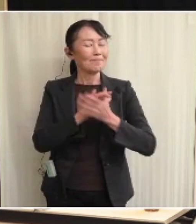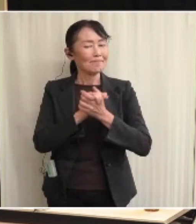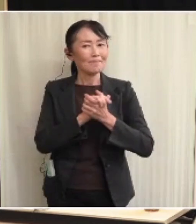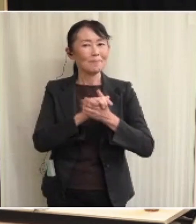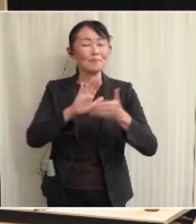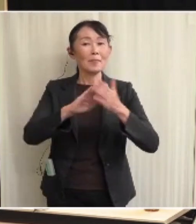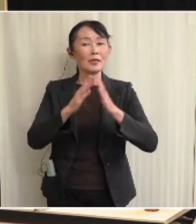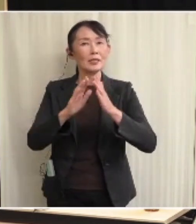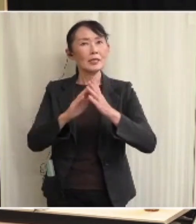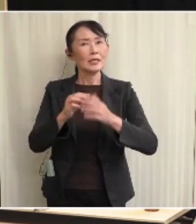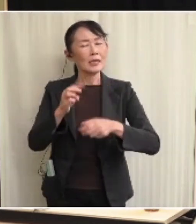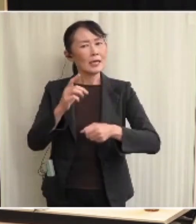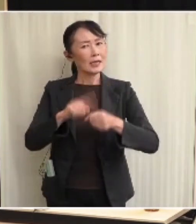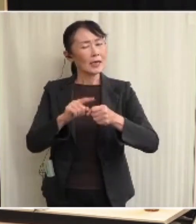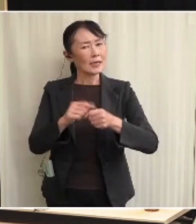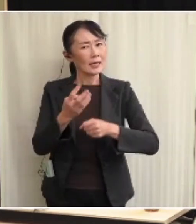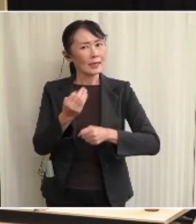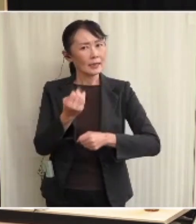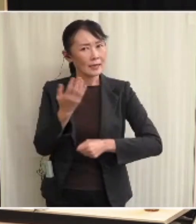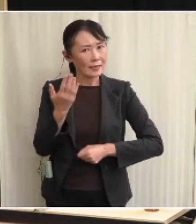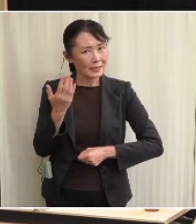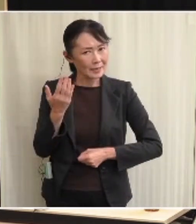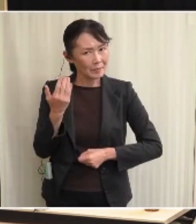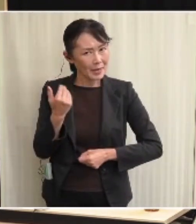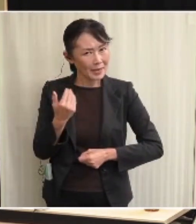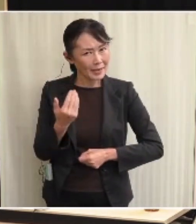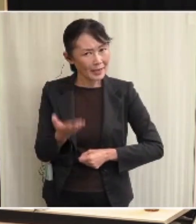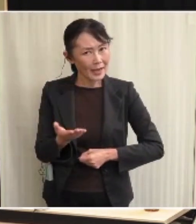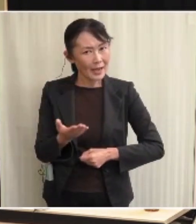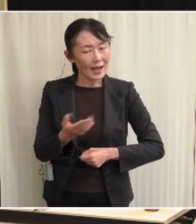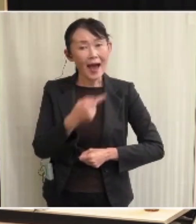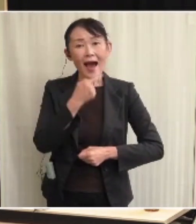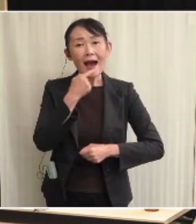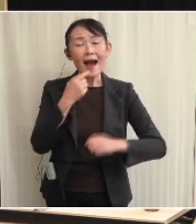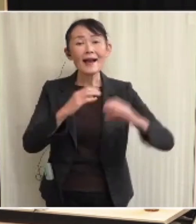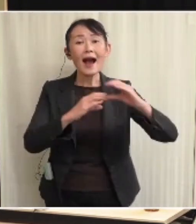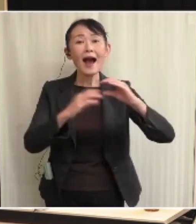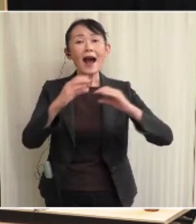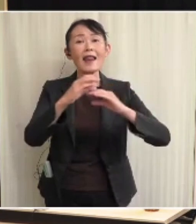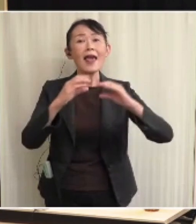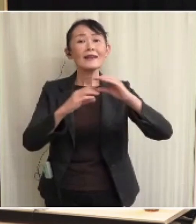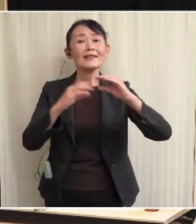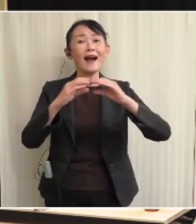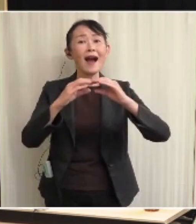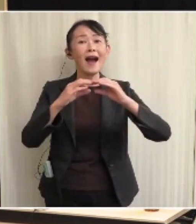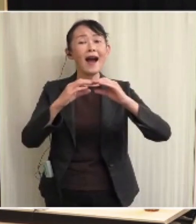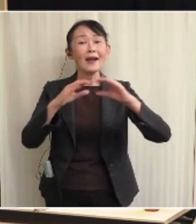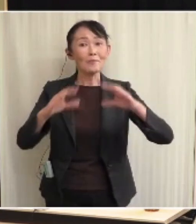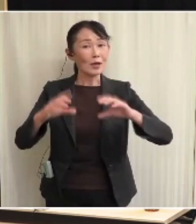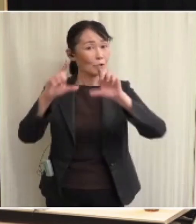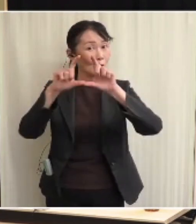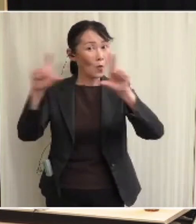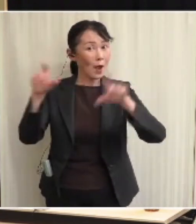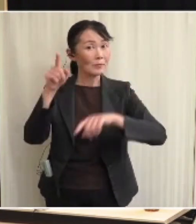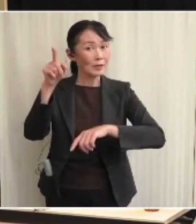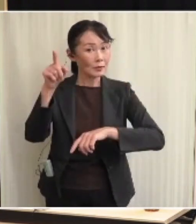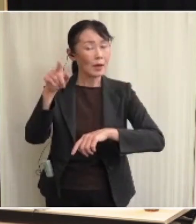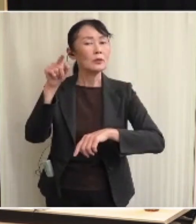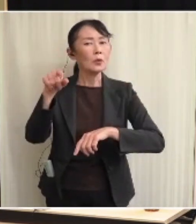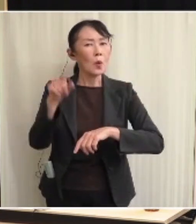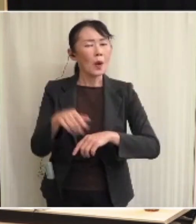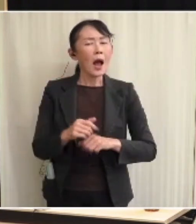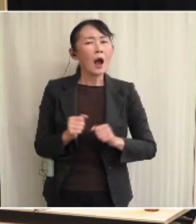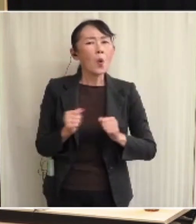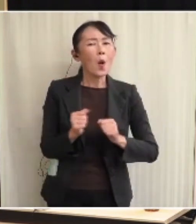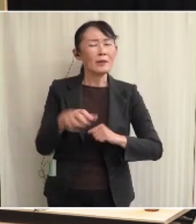どのぐらい昔かと言いますと、まだ赤レンガが比較的物騒な町だった時代から、大